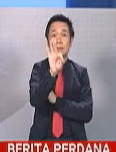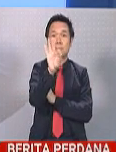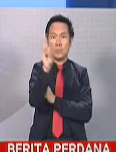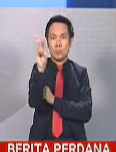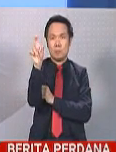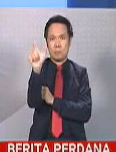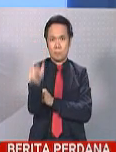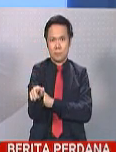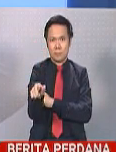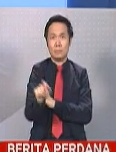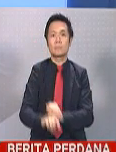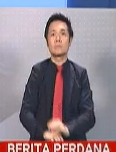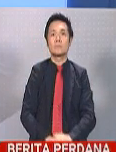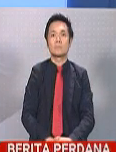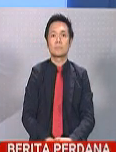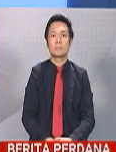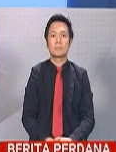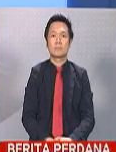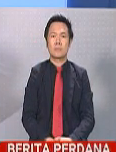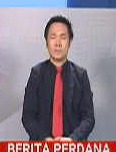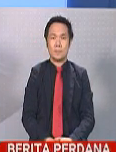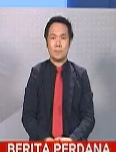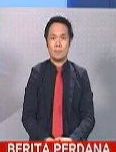96 kes.